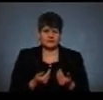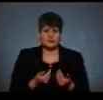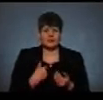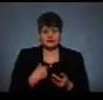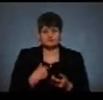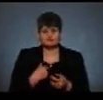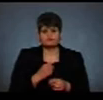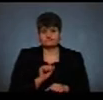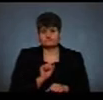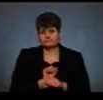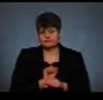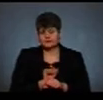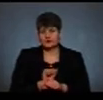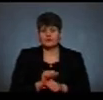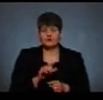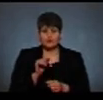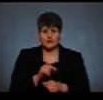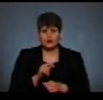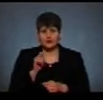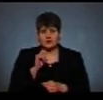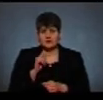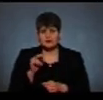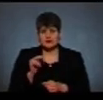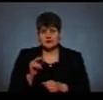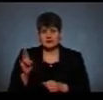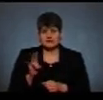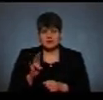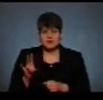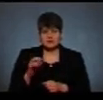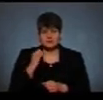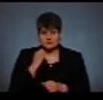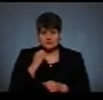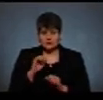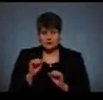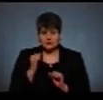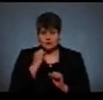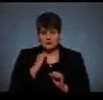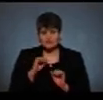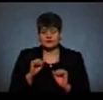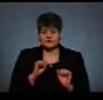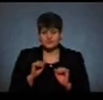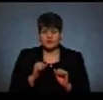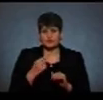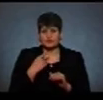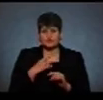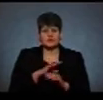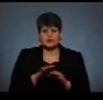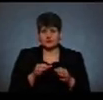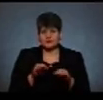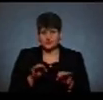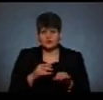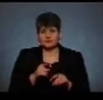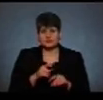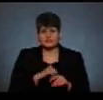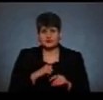своєму, що в них українська православна, і що вони не допустять нас до церкви, щоб ми будували собі свою церкву.